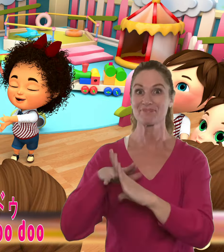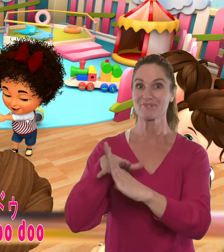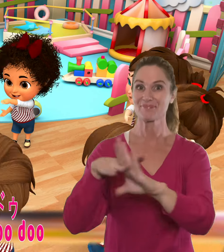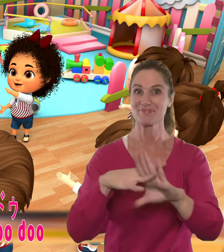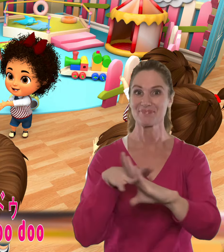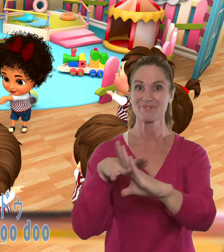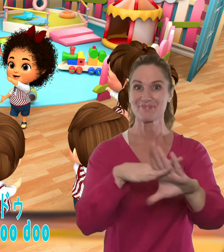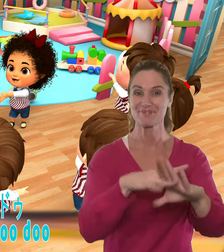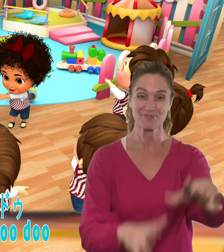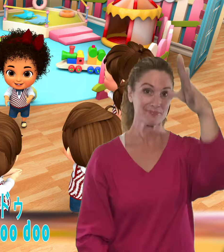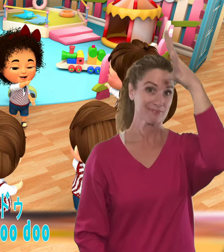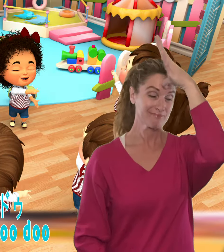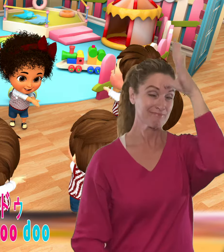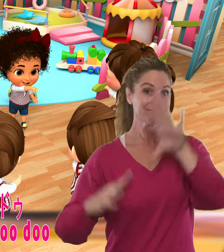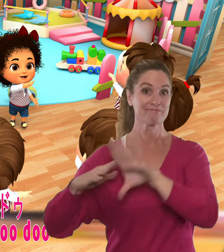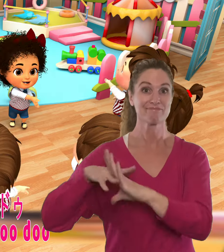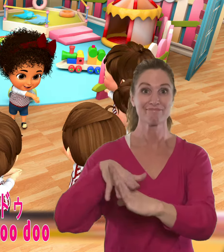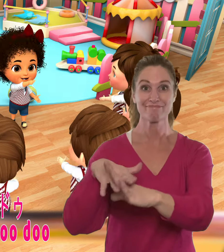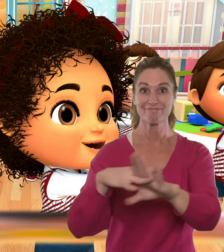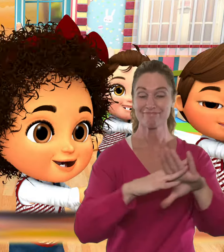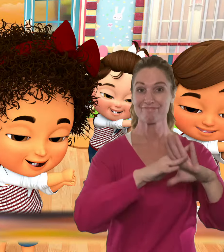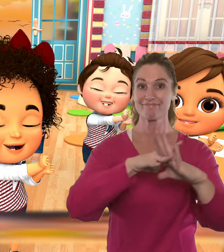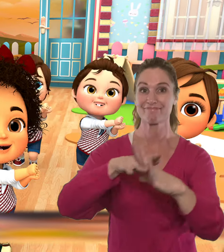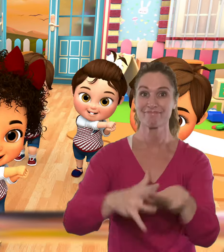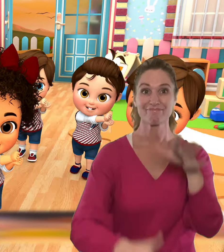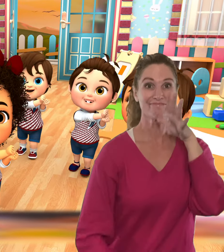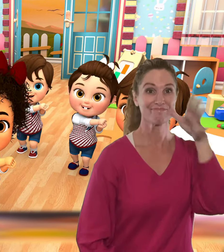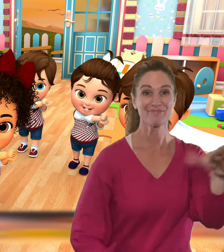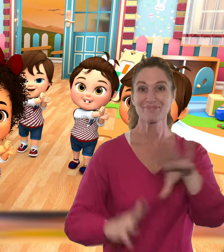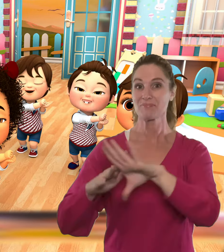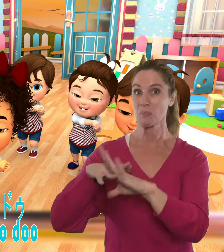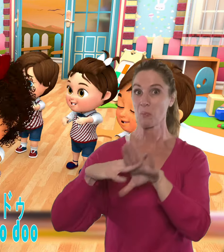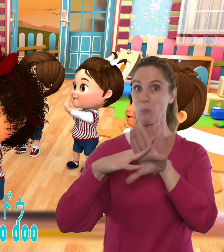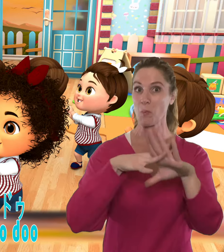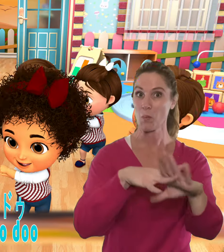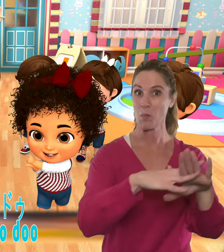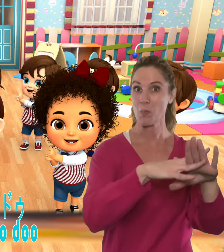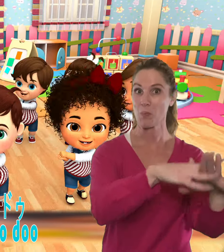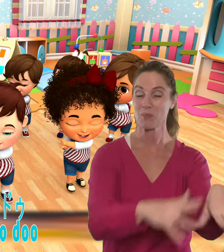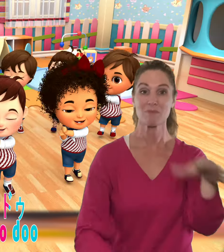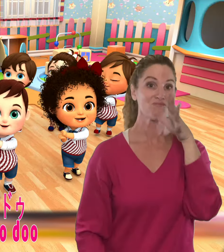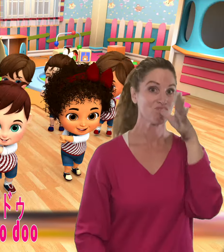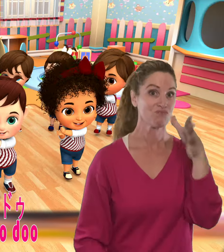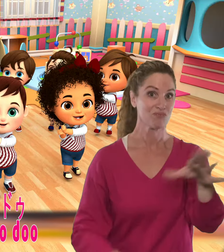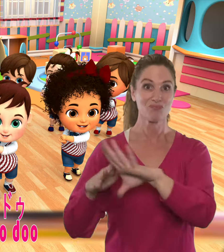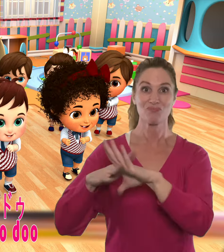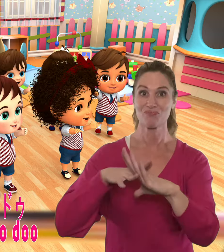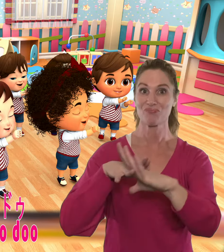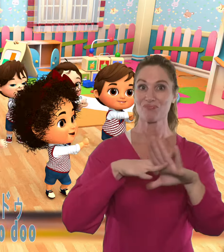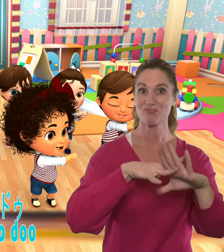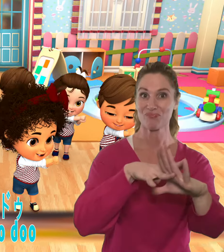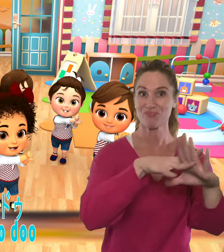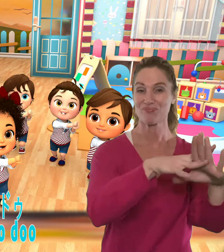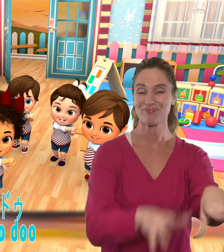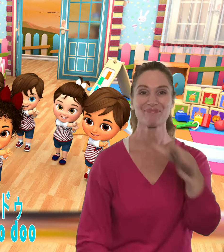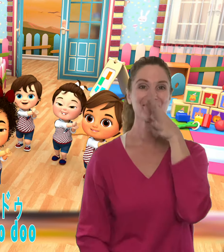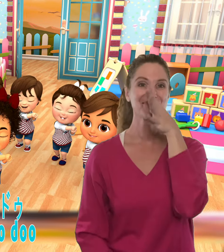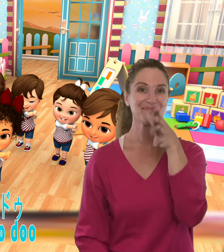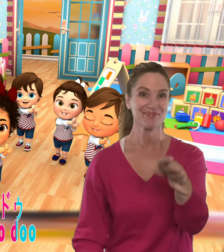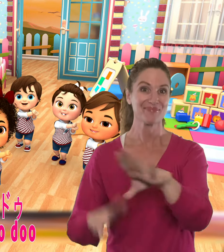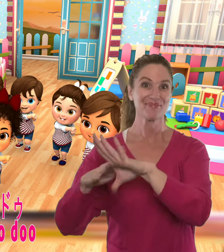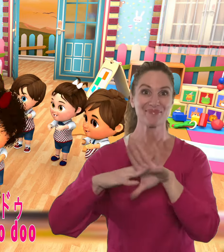PAZPAZOBZおば